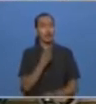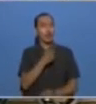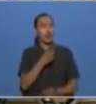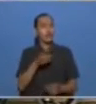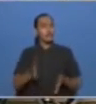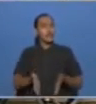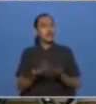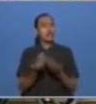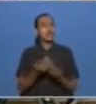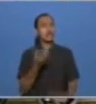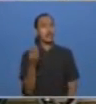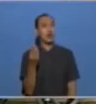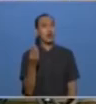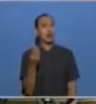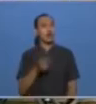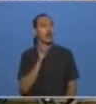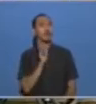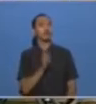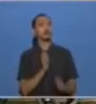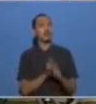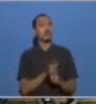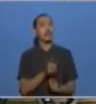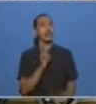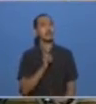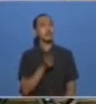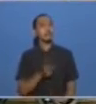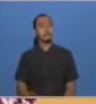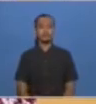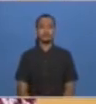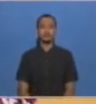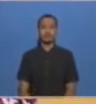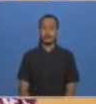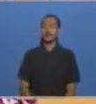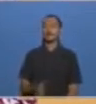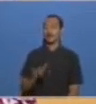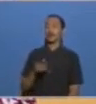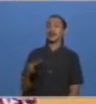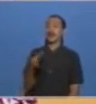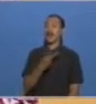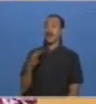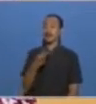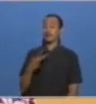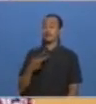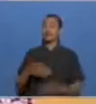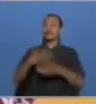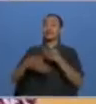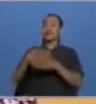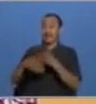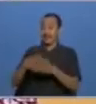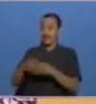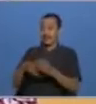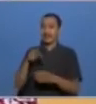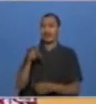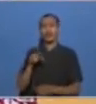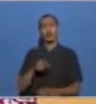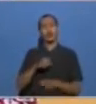kapan? Terus awal mulanya dibentuk karena apa gitu? Ya. Kami mulai beroperasi ya, mulai berkiprah